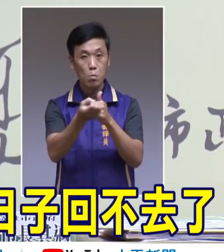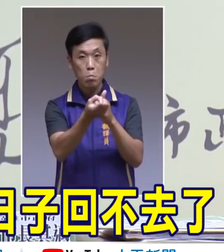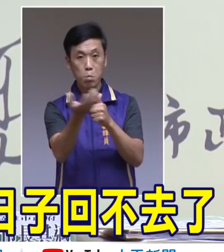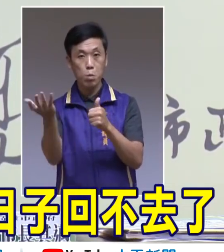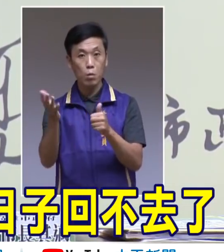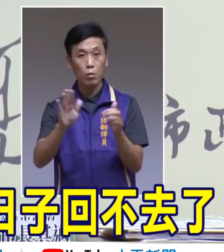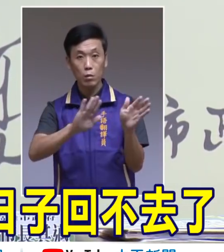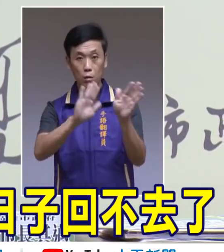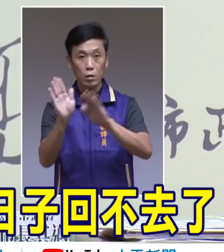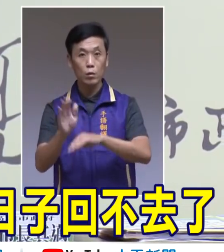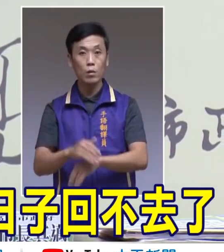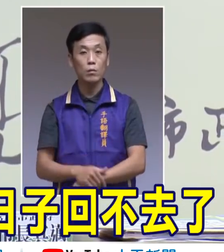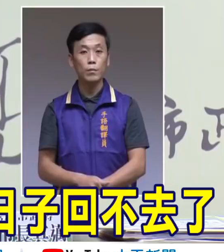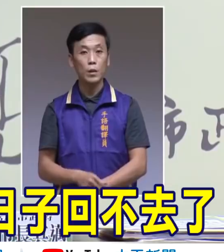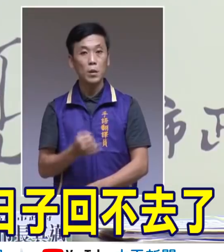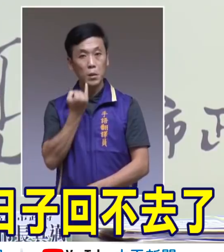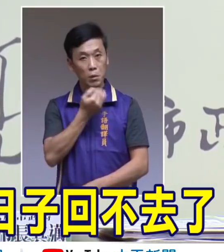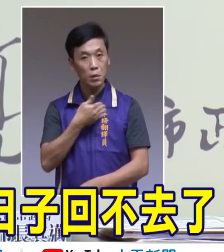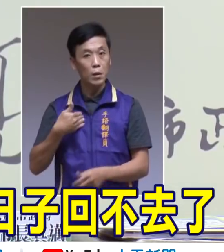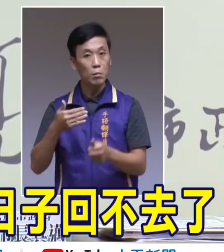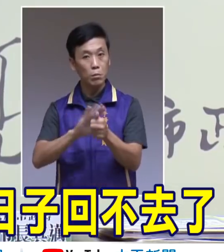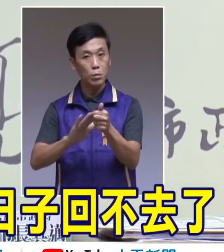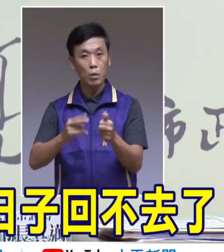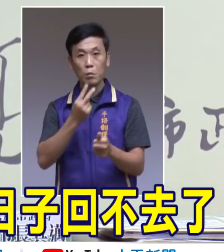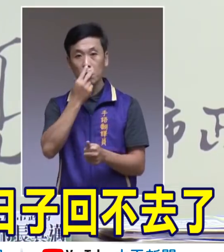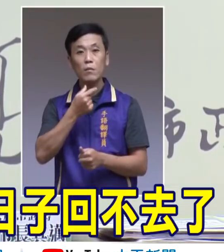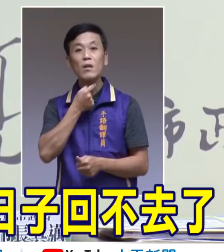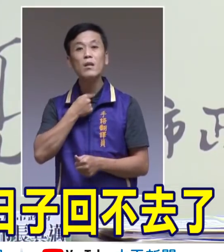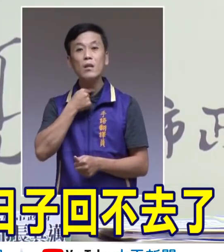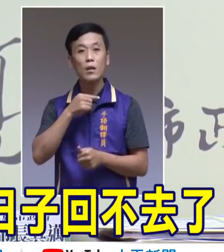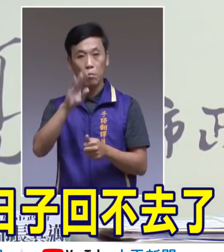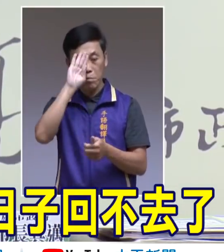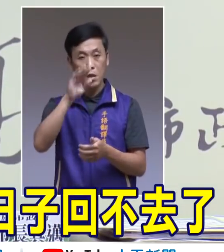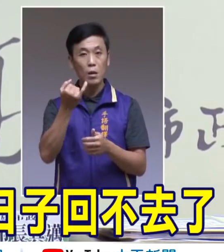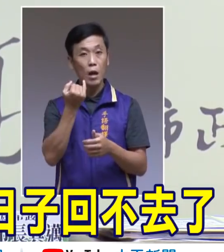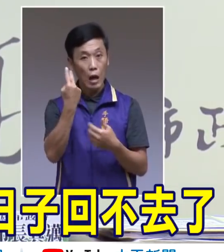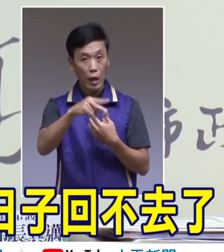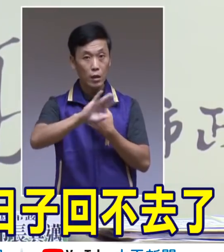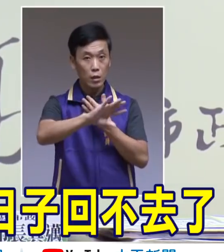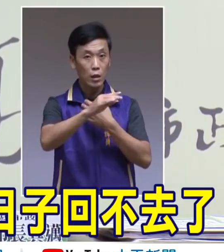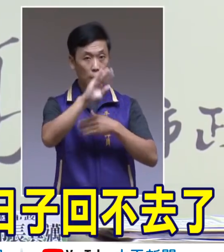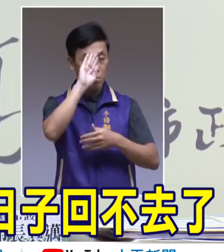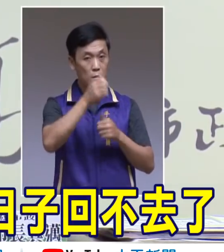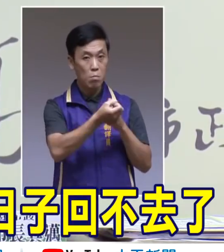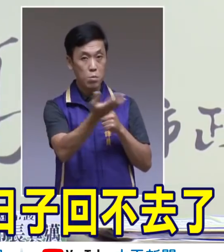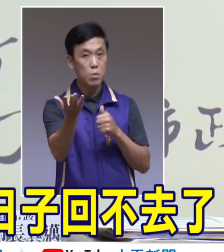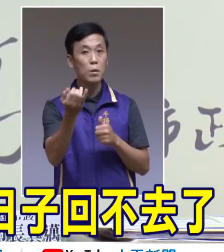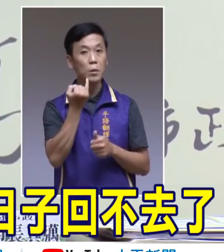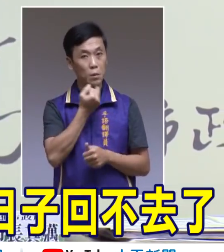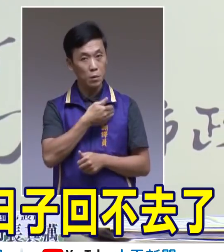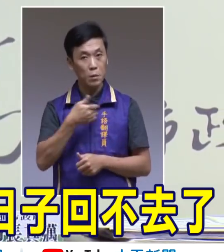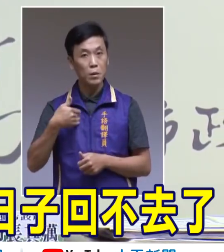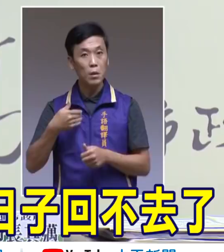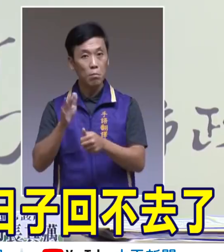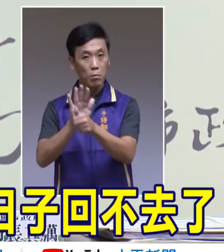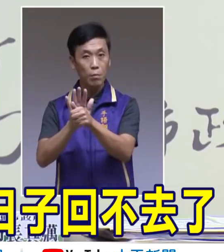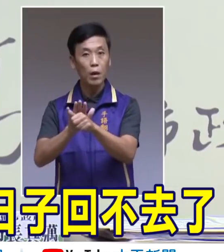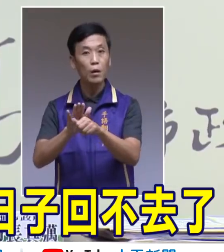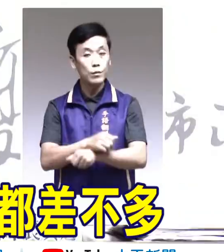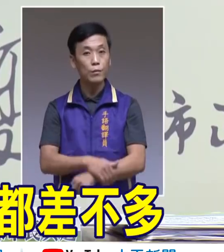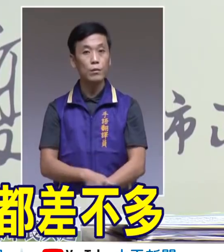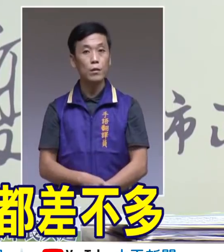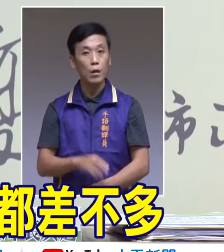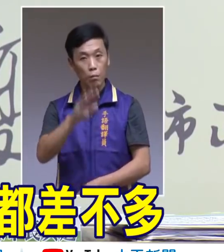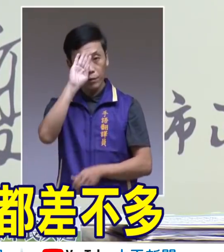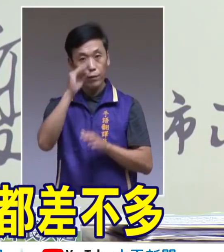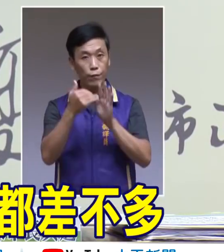实对很多呼吸道的疾病还有其他疾病的一个传播都会有相当大的一个帮助疫